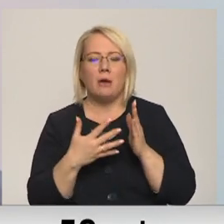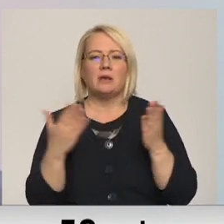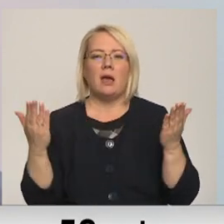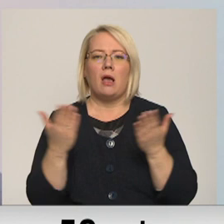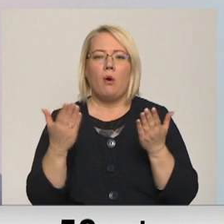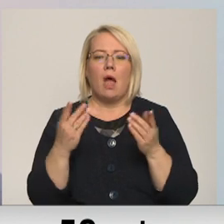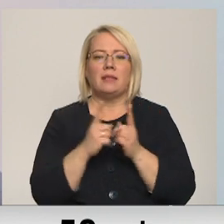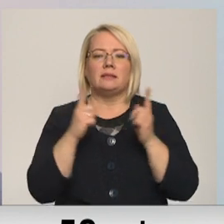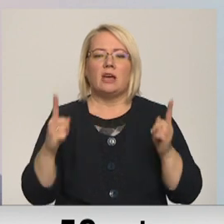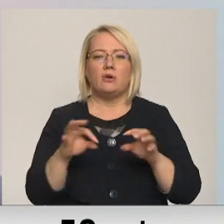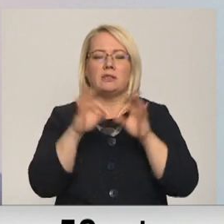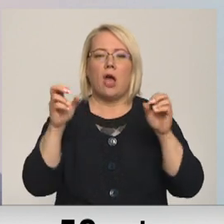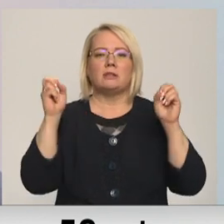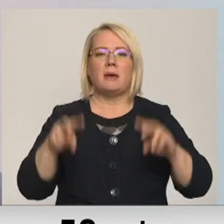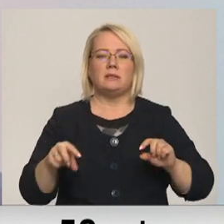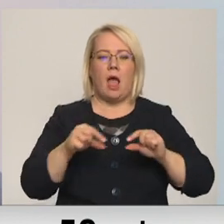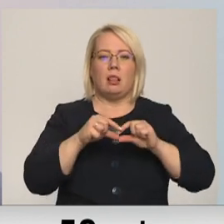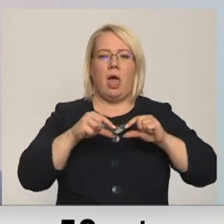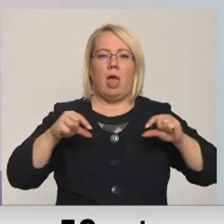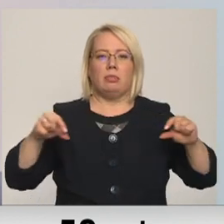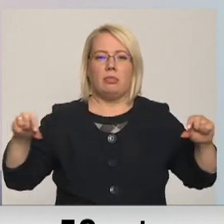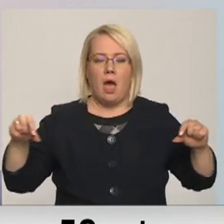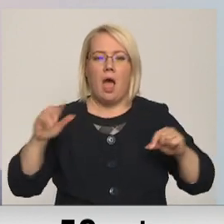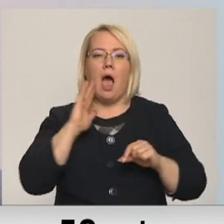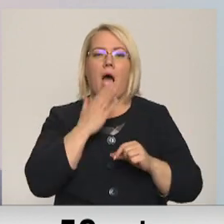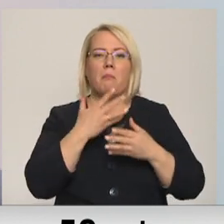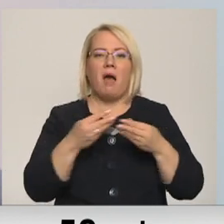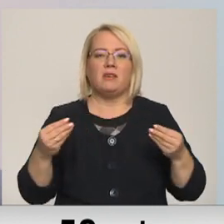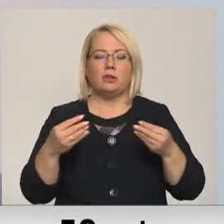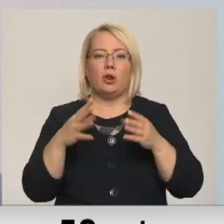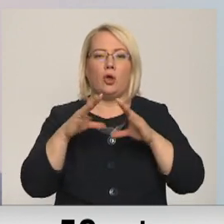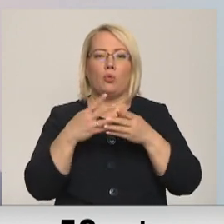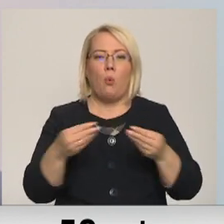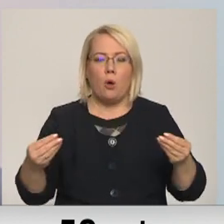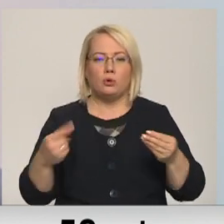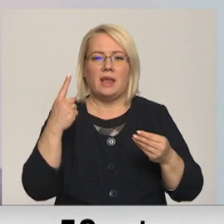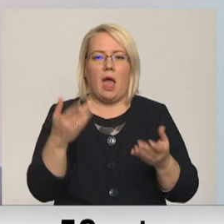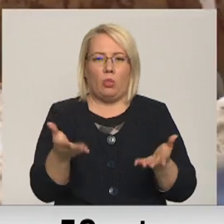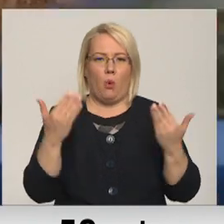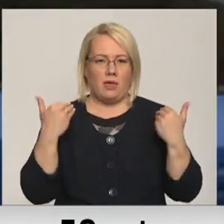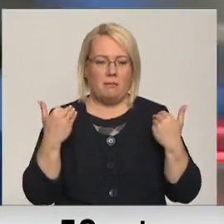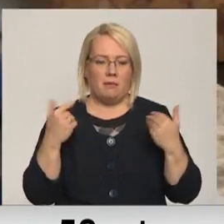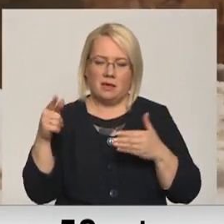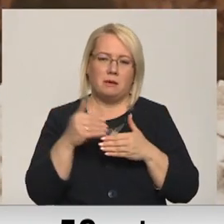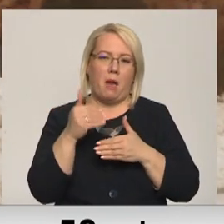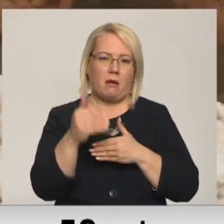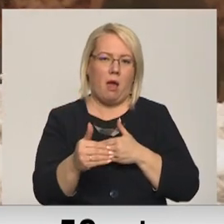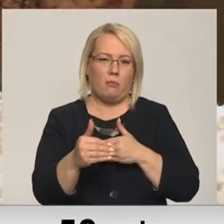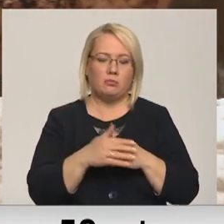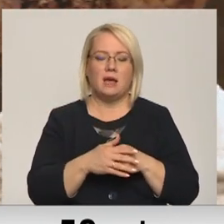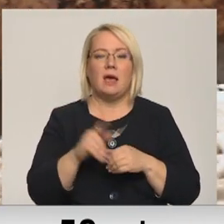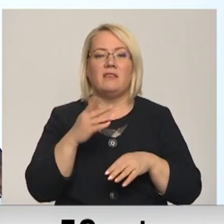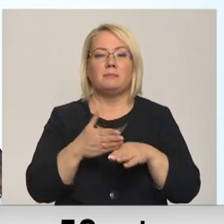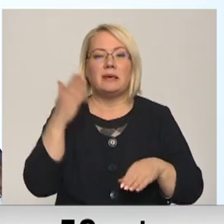sezonas sākumā novelkam lentu un tad pavasarī, kad viss nokuss lentu noņemam nost. Nu, tas ir pārkāpums. Visbīstamākās situācijas uz